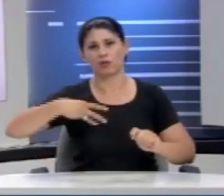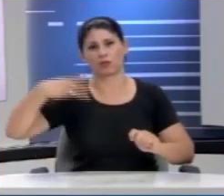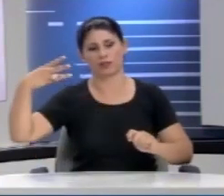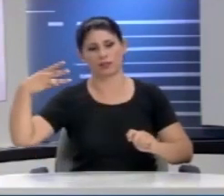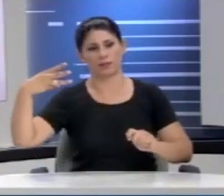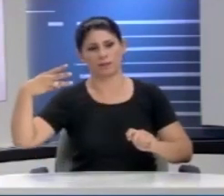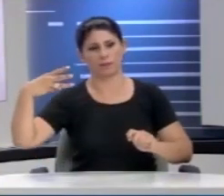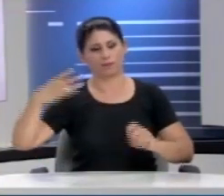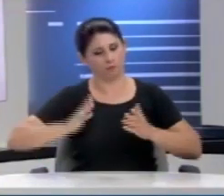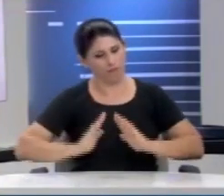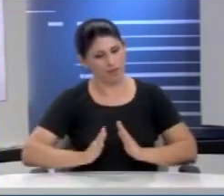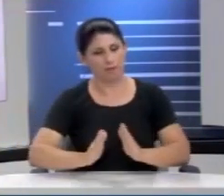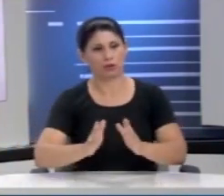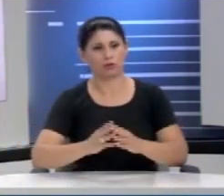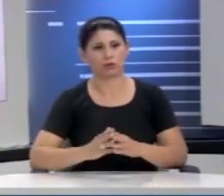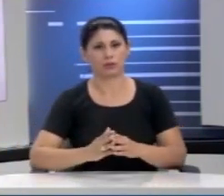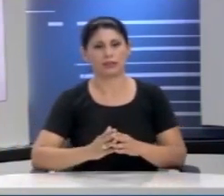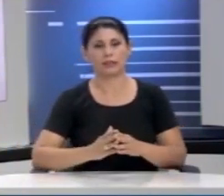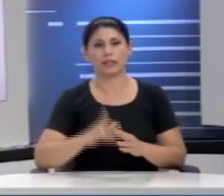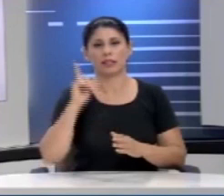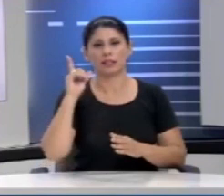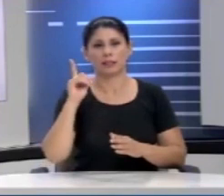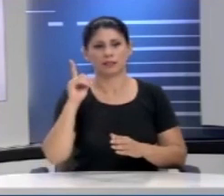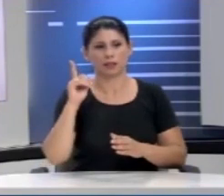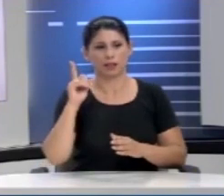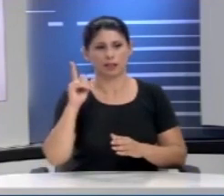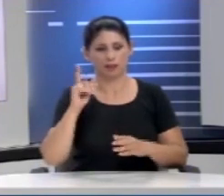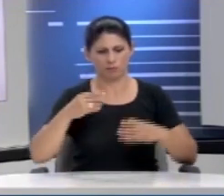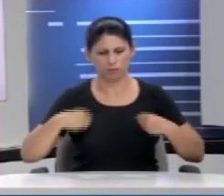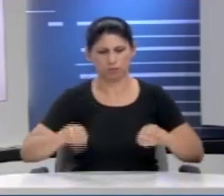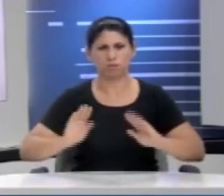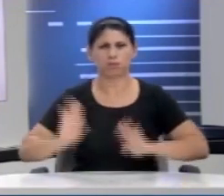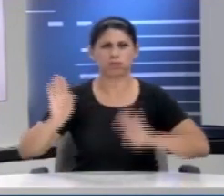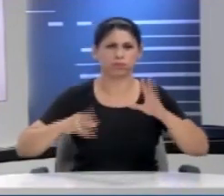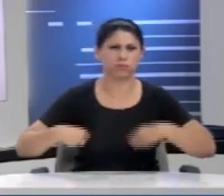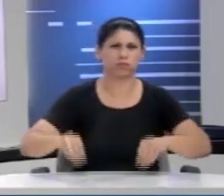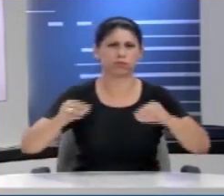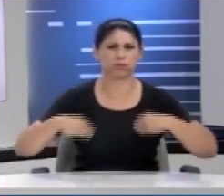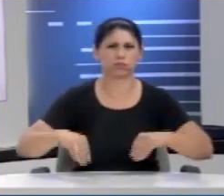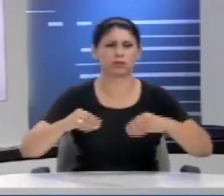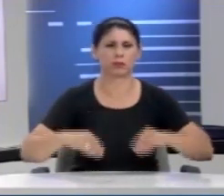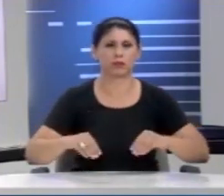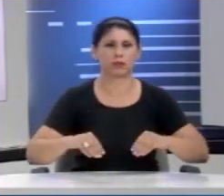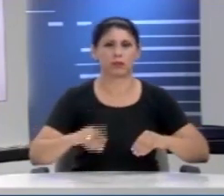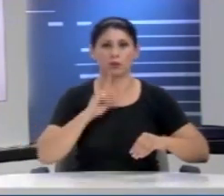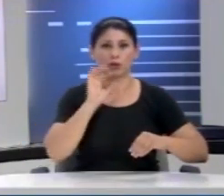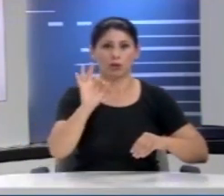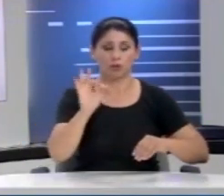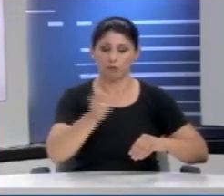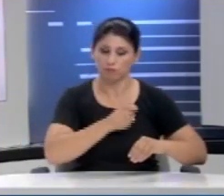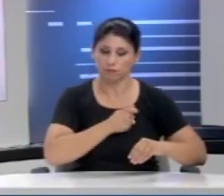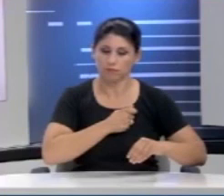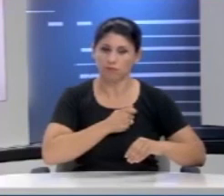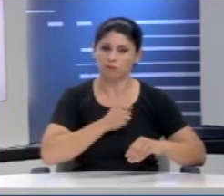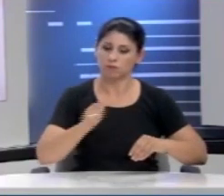ΣΥΡΙΖΑ και να προχωρήσετε σε ένα πογκρόμ πληστηριασμών προκειμένου να πιστούν τα